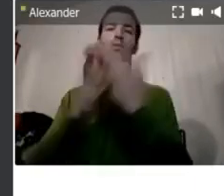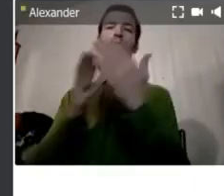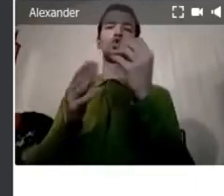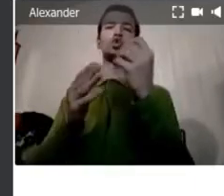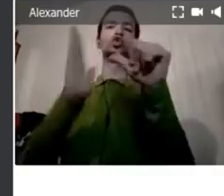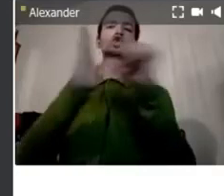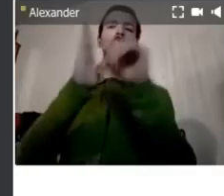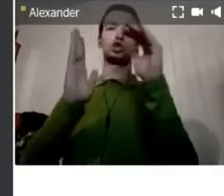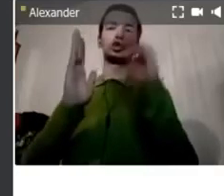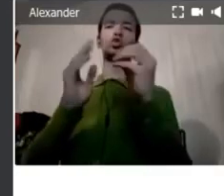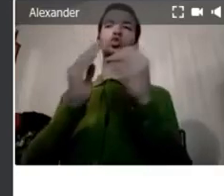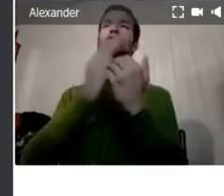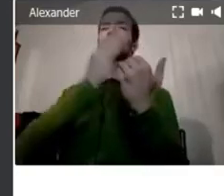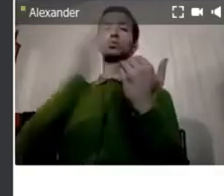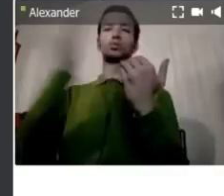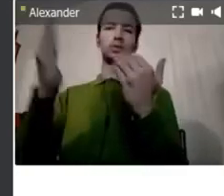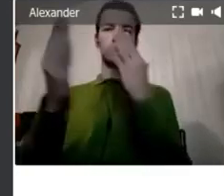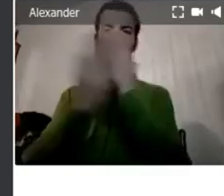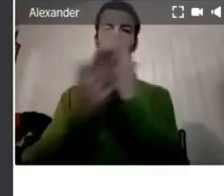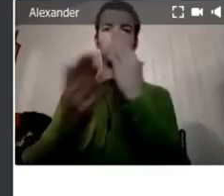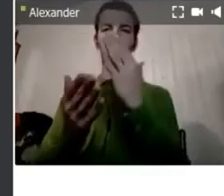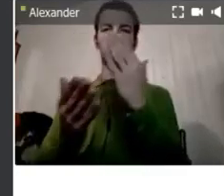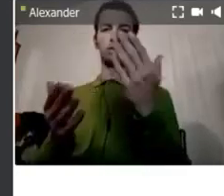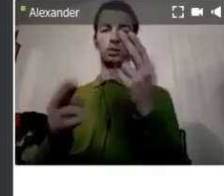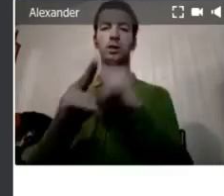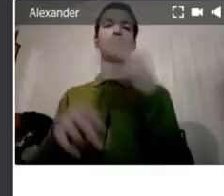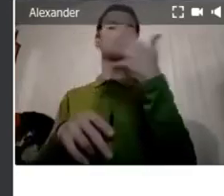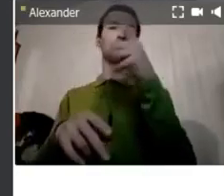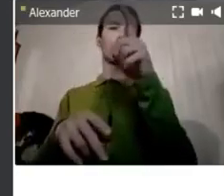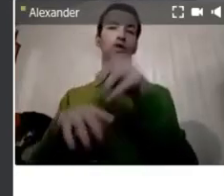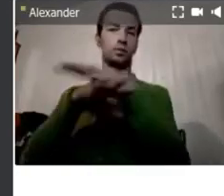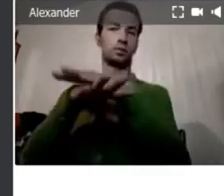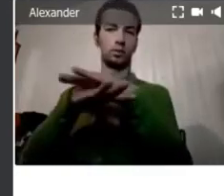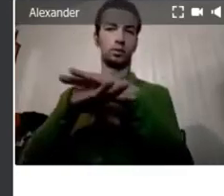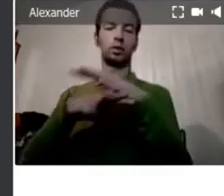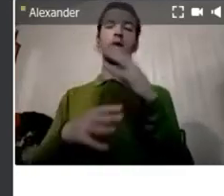самое интересное. Примерно 70-75 партнеров в структуре